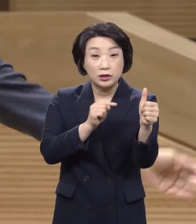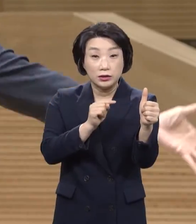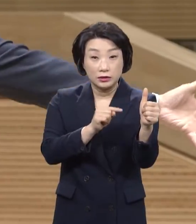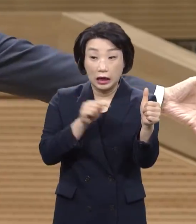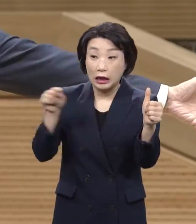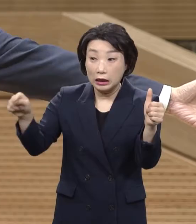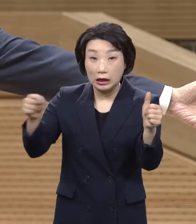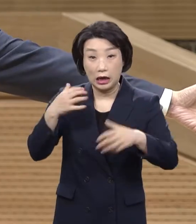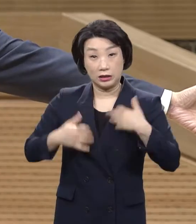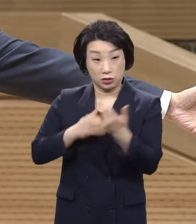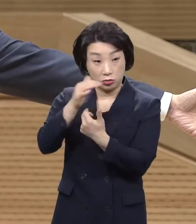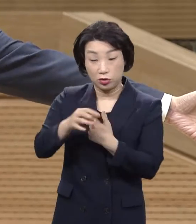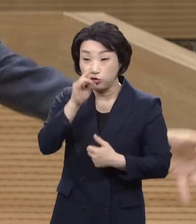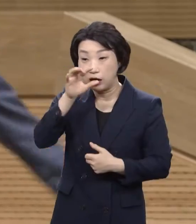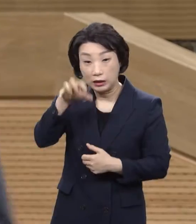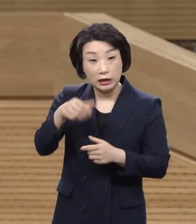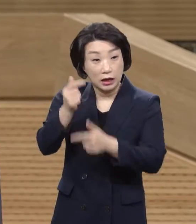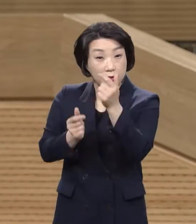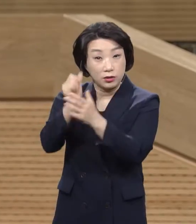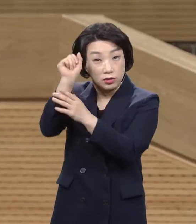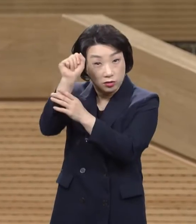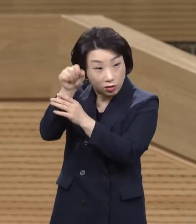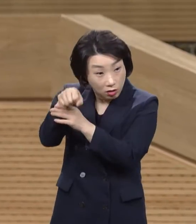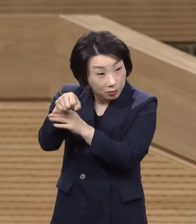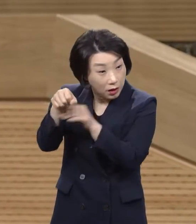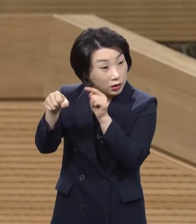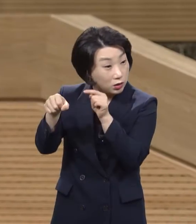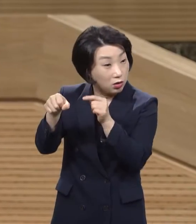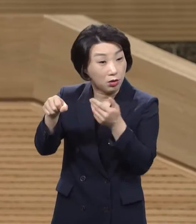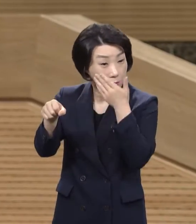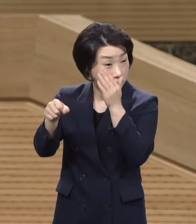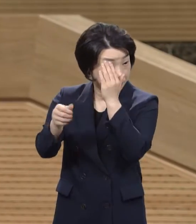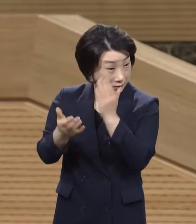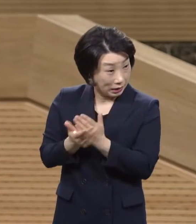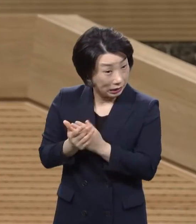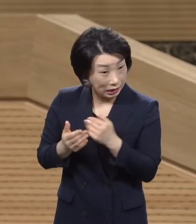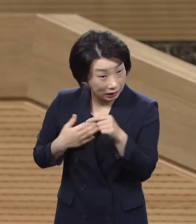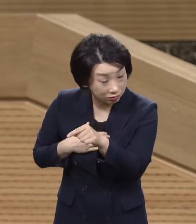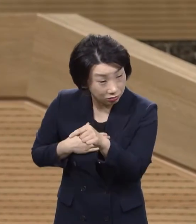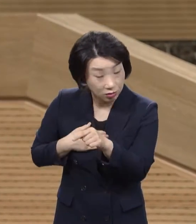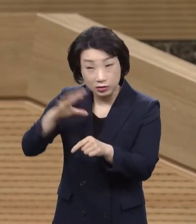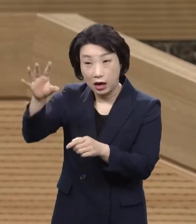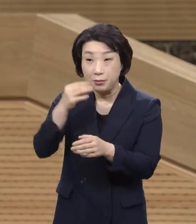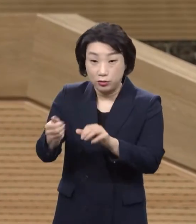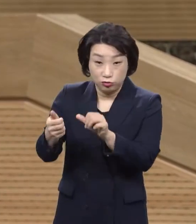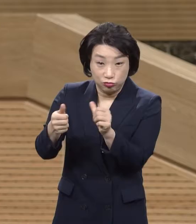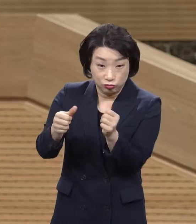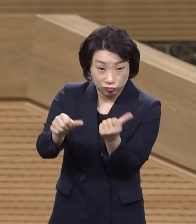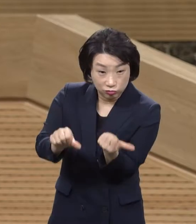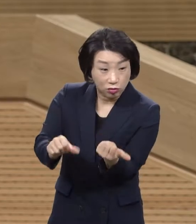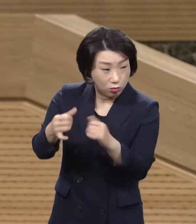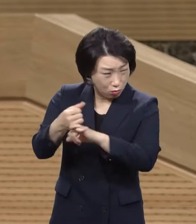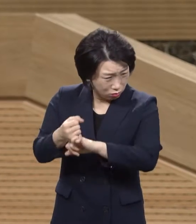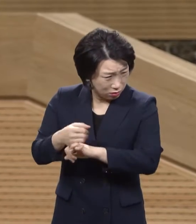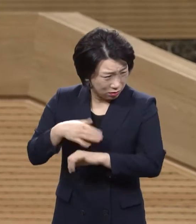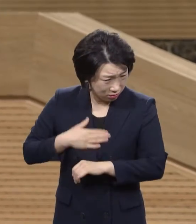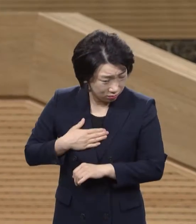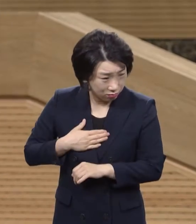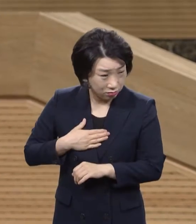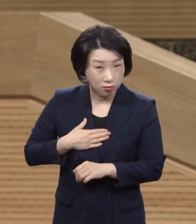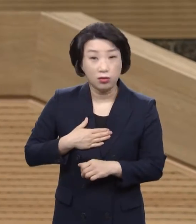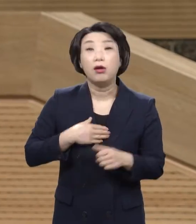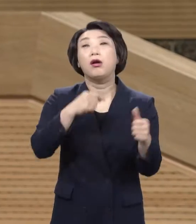너 동산 중앙에 있는 실과 먹지 마. 먹으면 정령